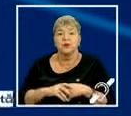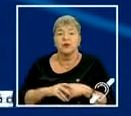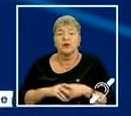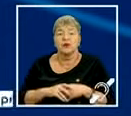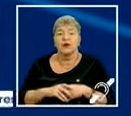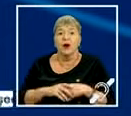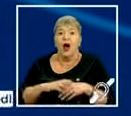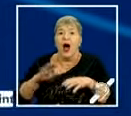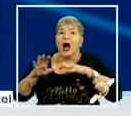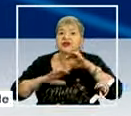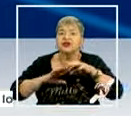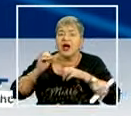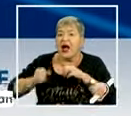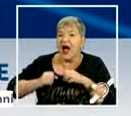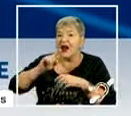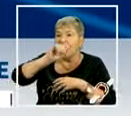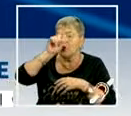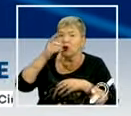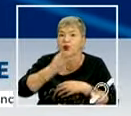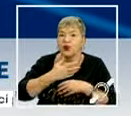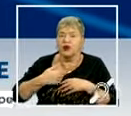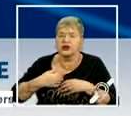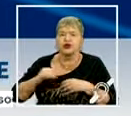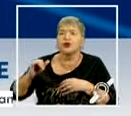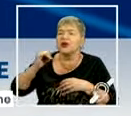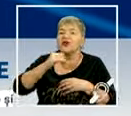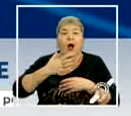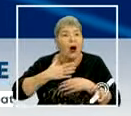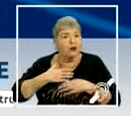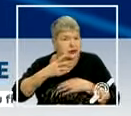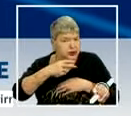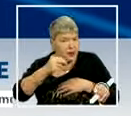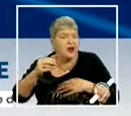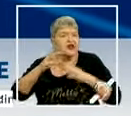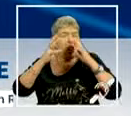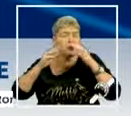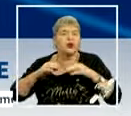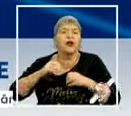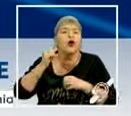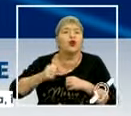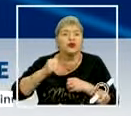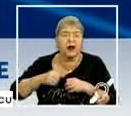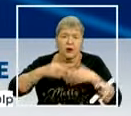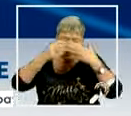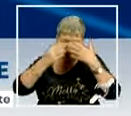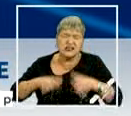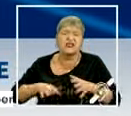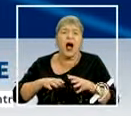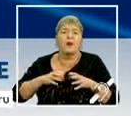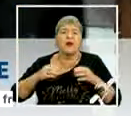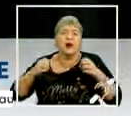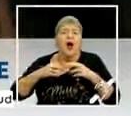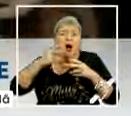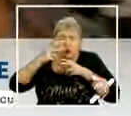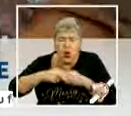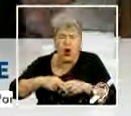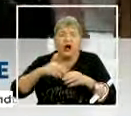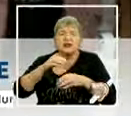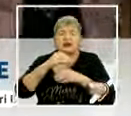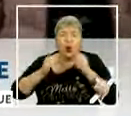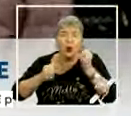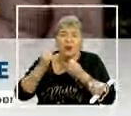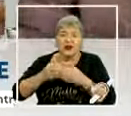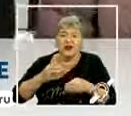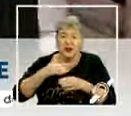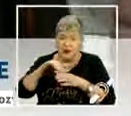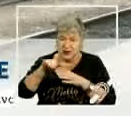Furnicar, în gara de nord din capitală, sunt mulți turiști care au preferat trenurile spre munte pentru a scăpa de blocajele de pe DN1. Alții au umplut